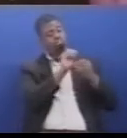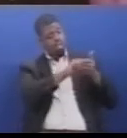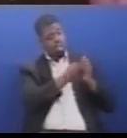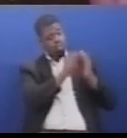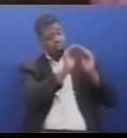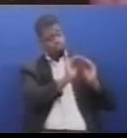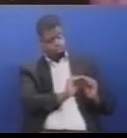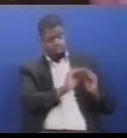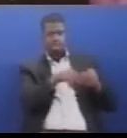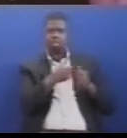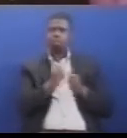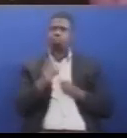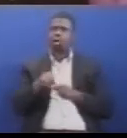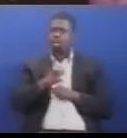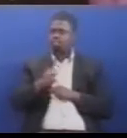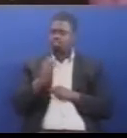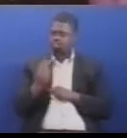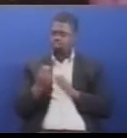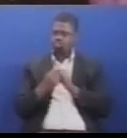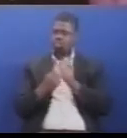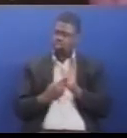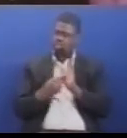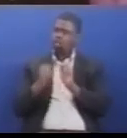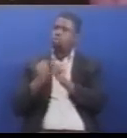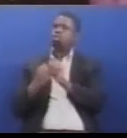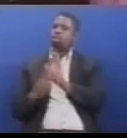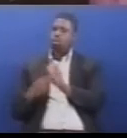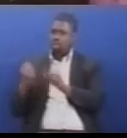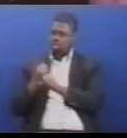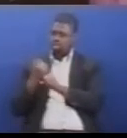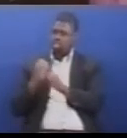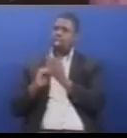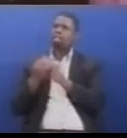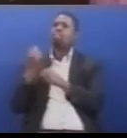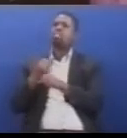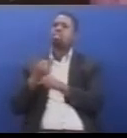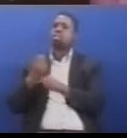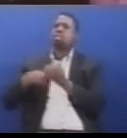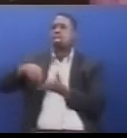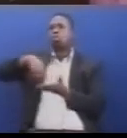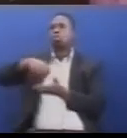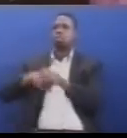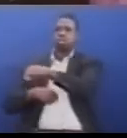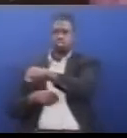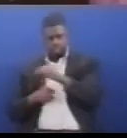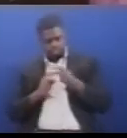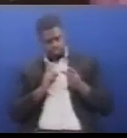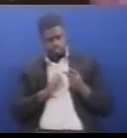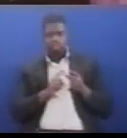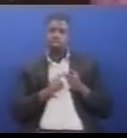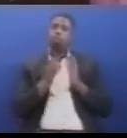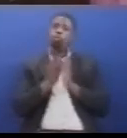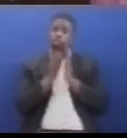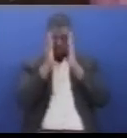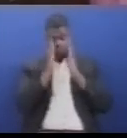mwaka 2016-17 ni kazi gani hasa zimefanyika katika kituo kile? Lakini la pili, namuomba Mheshimiwa